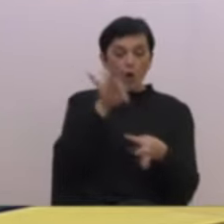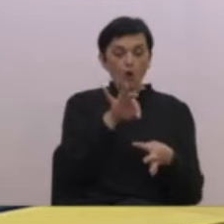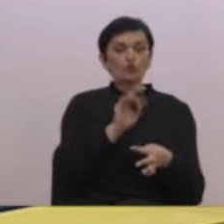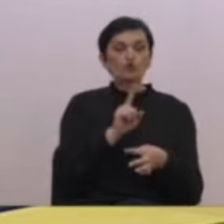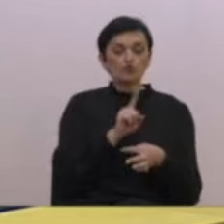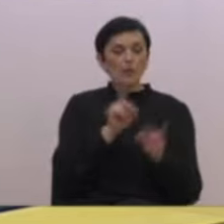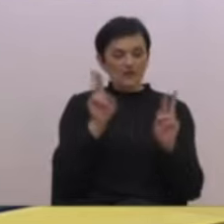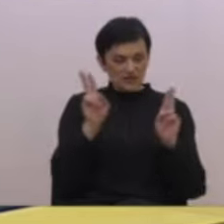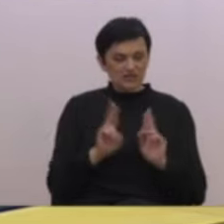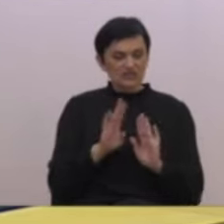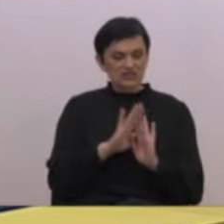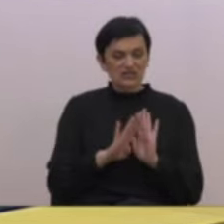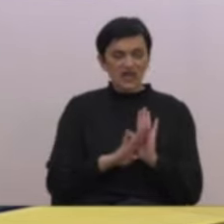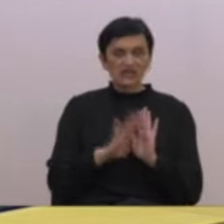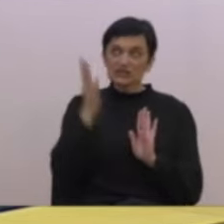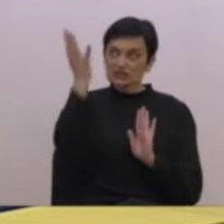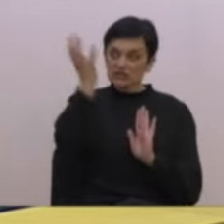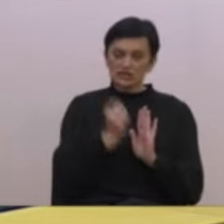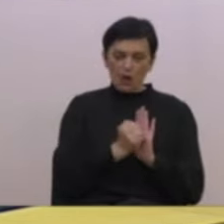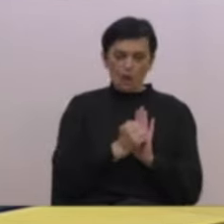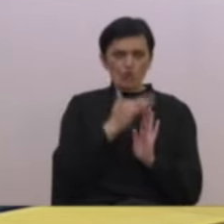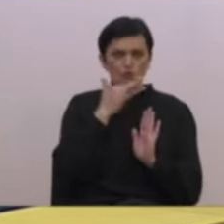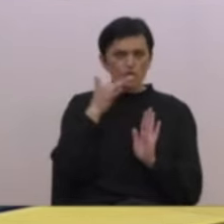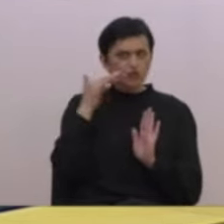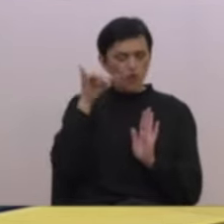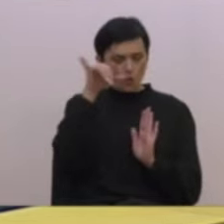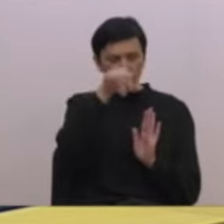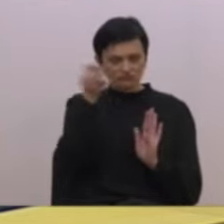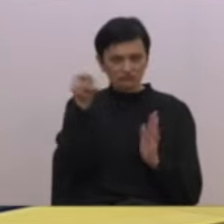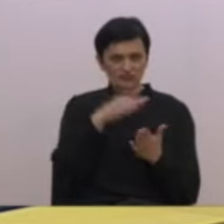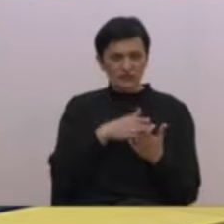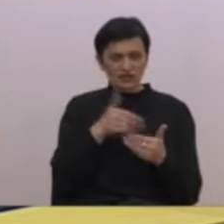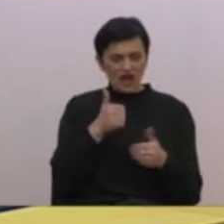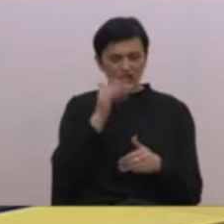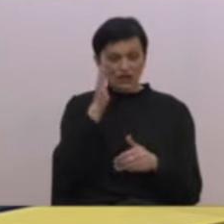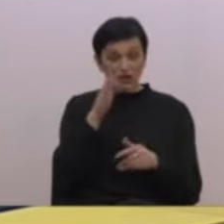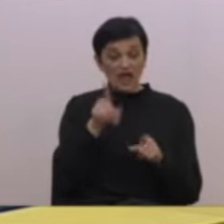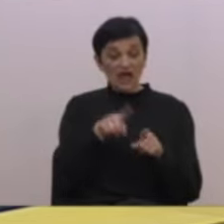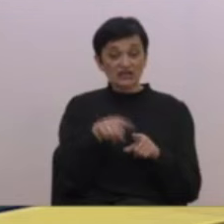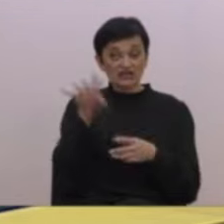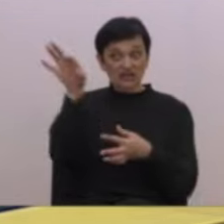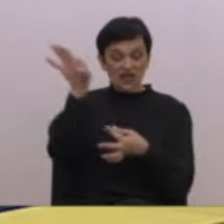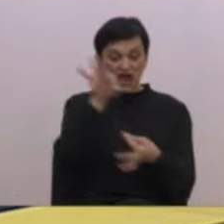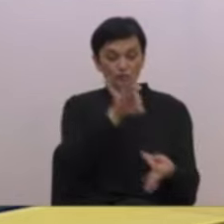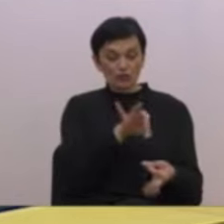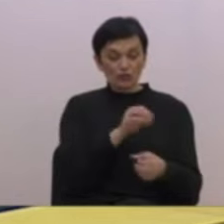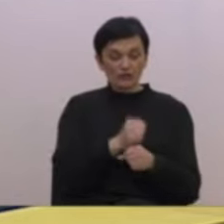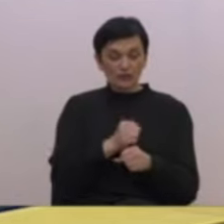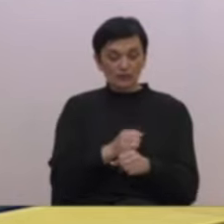წესიერი წარმოიღოთ ევროპიდან, რომელიც ასევე ბლომა დააქვს და მართლა კარგი იქნება თუ ამას გადმოვიღებთ.